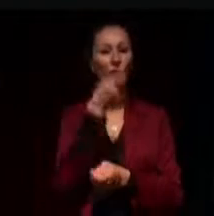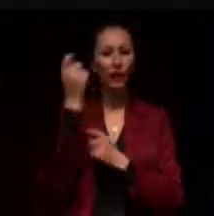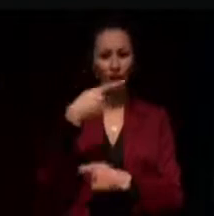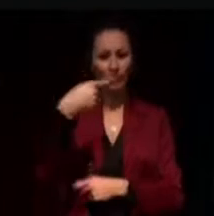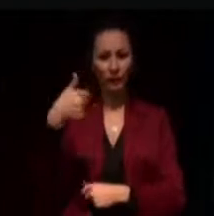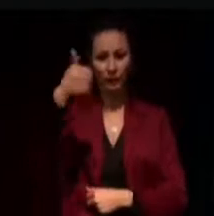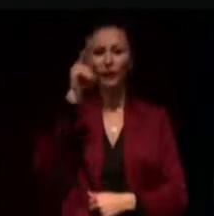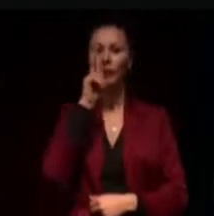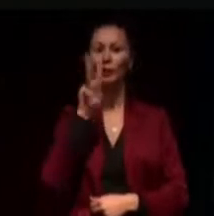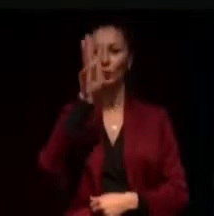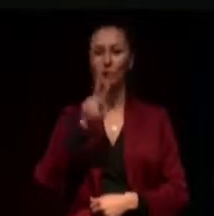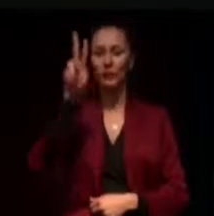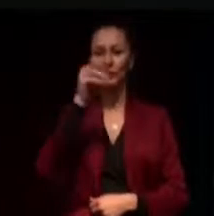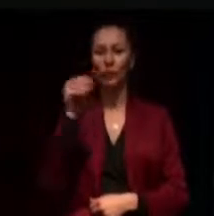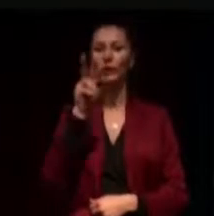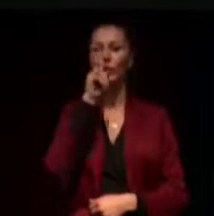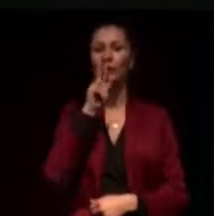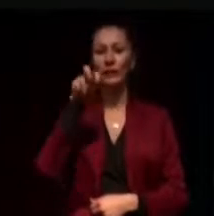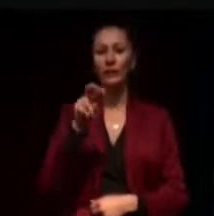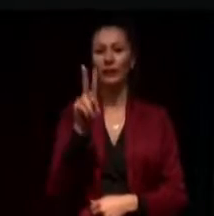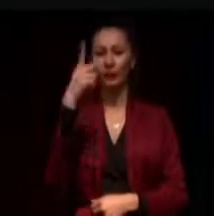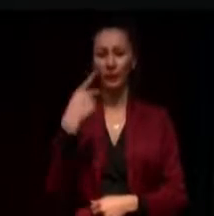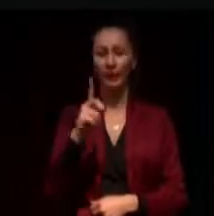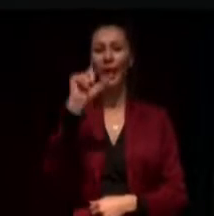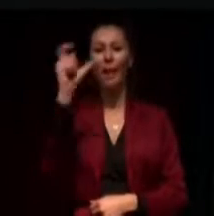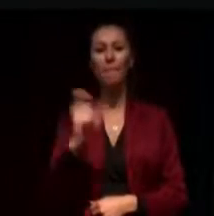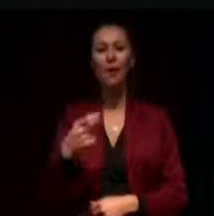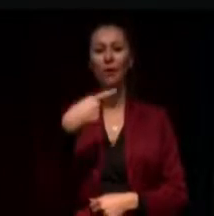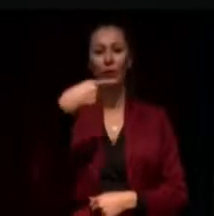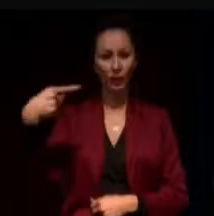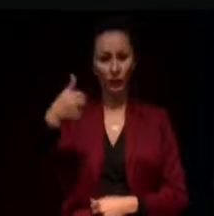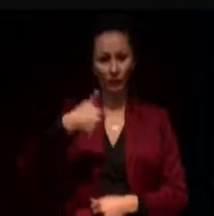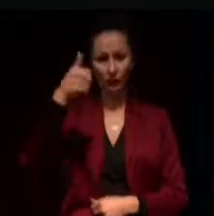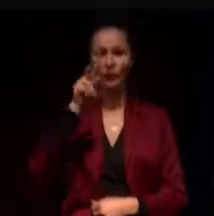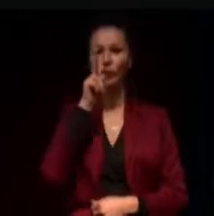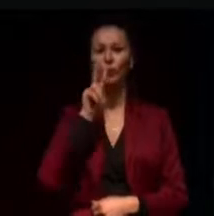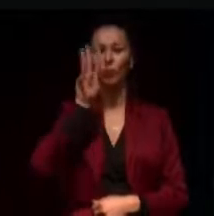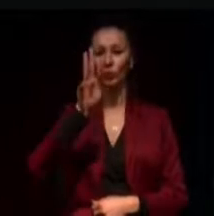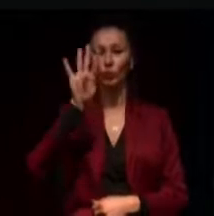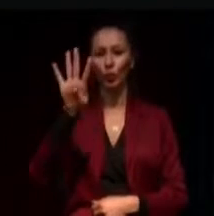Daire Başkanlığı 237.287.000, Emlak Yönetim Daire Başkanlığı